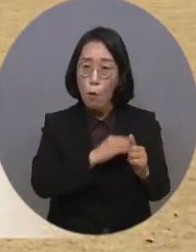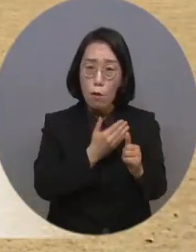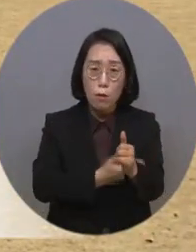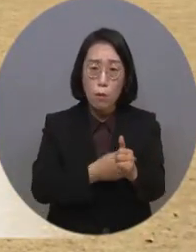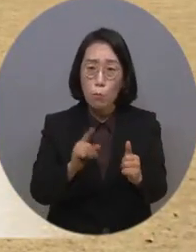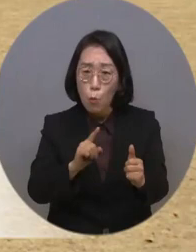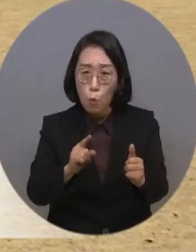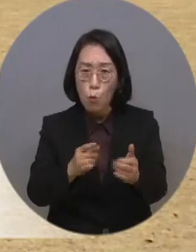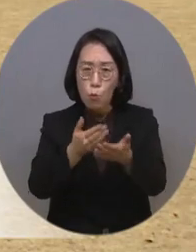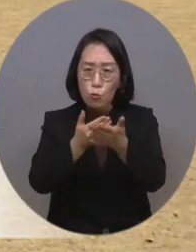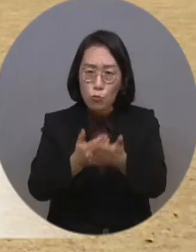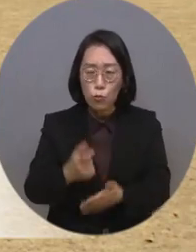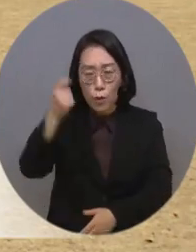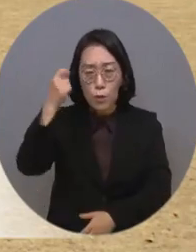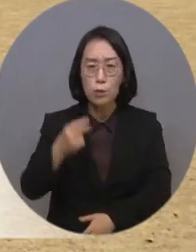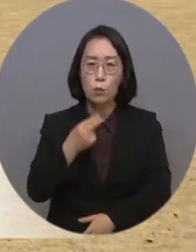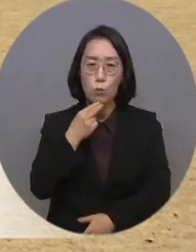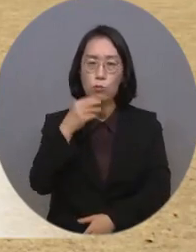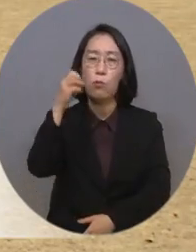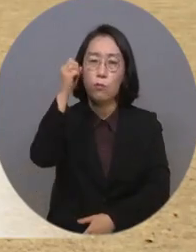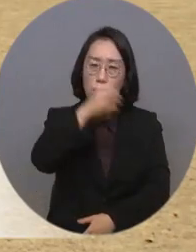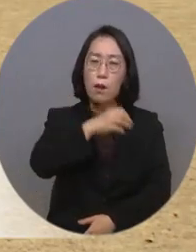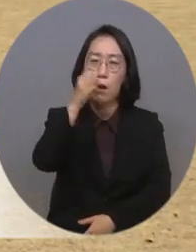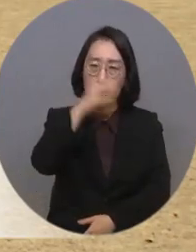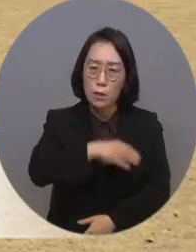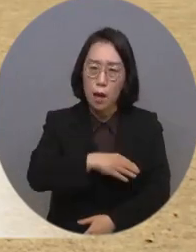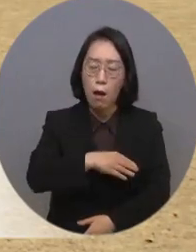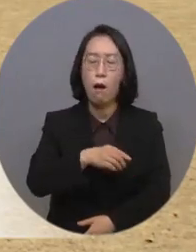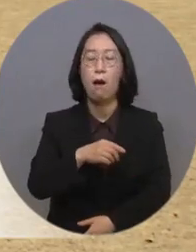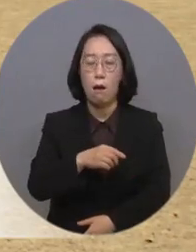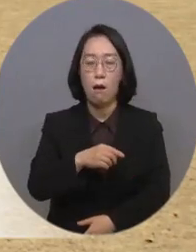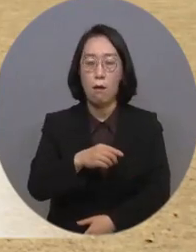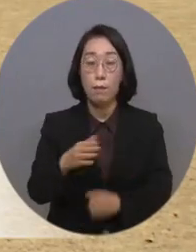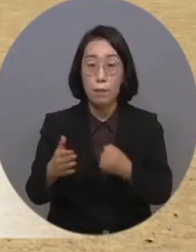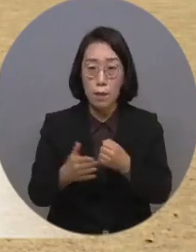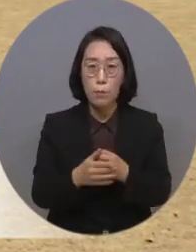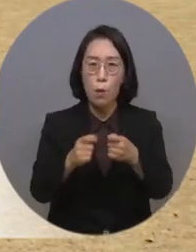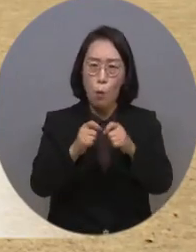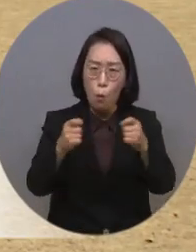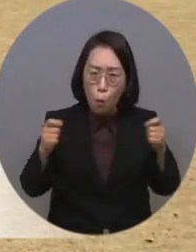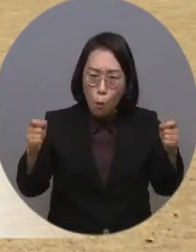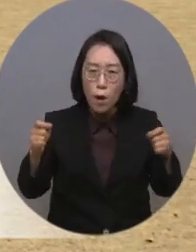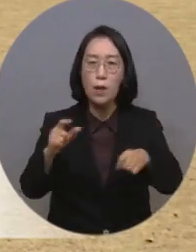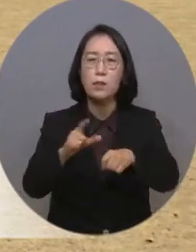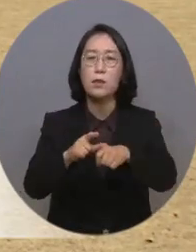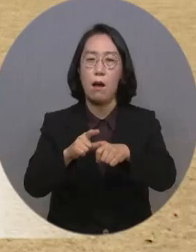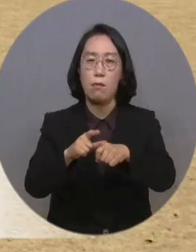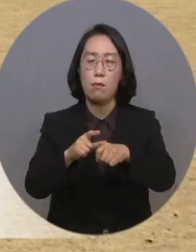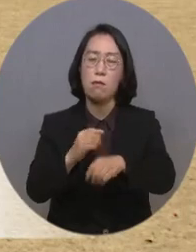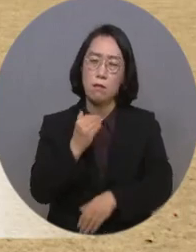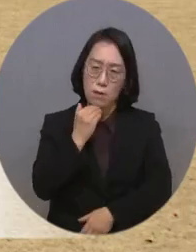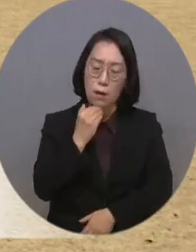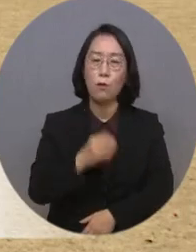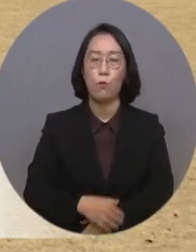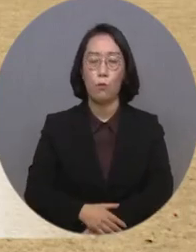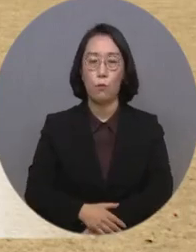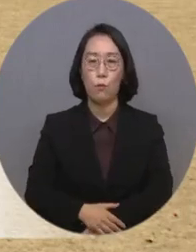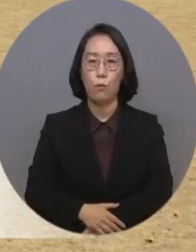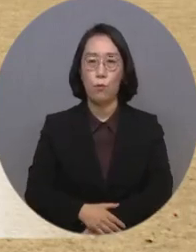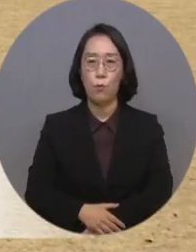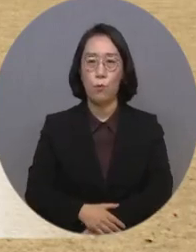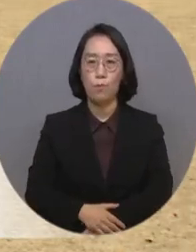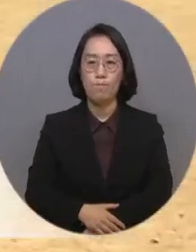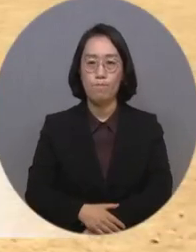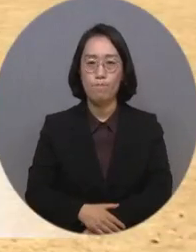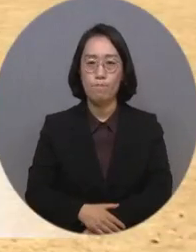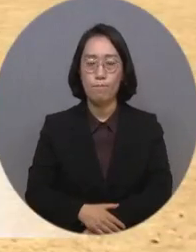대해서 글이 크게 느끼지 못하고 계셨구나라는 걸 깨달았어요 그래서 이렇게 오랜 시간 걸린게 아닌가라는 답을